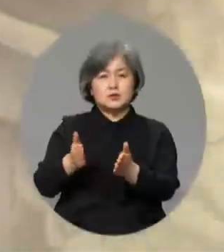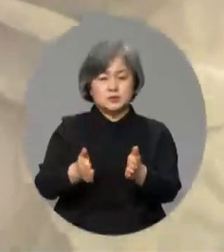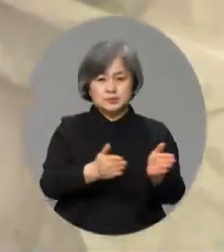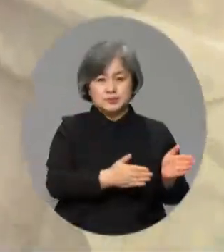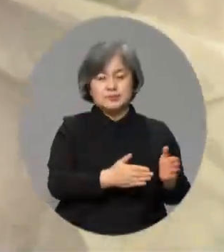입니다